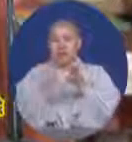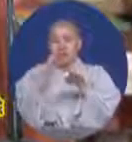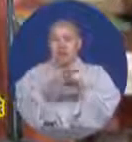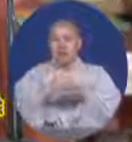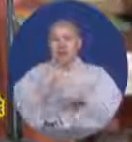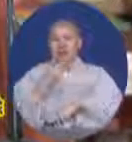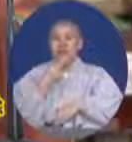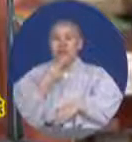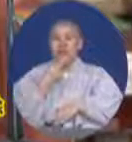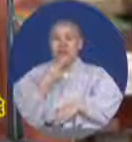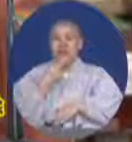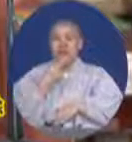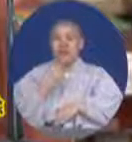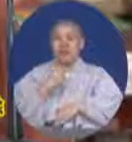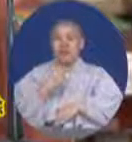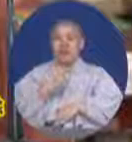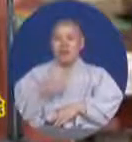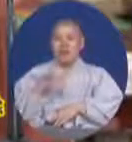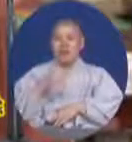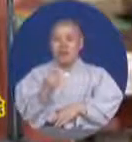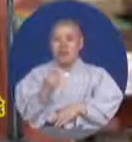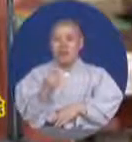남으렸자. 노병이 영원히 없다.